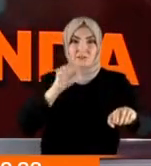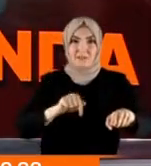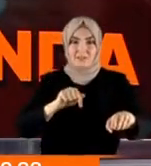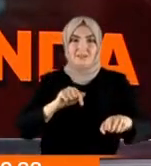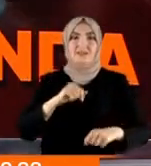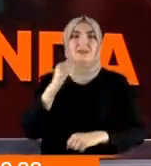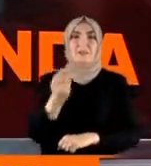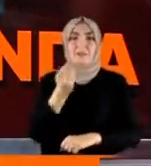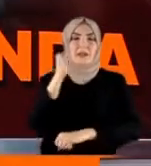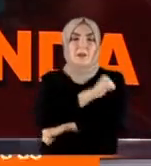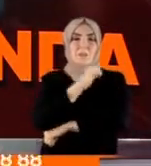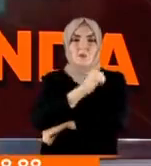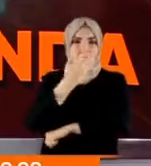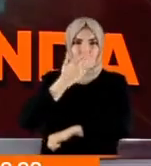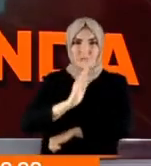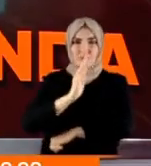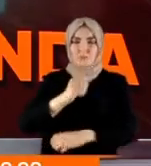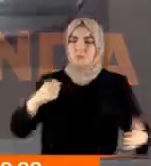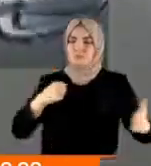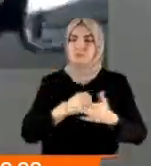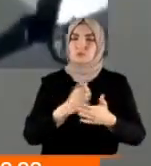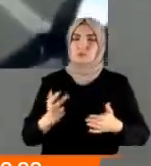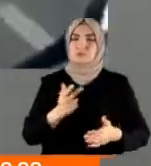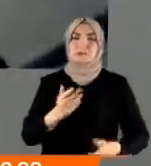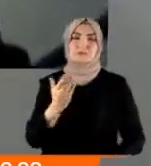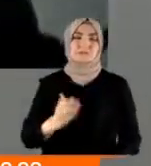hızla çarptı. Görüntüler geliyor.